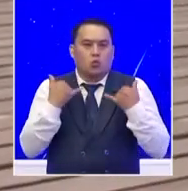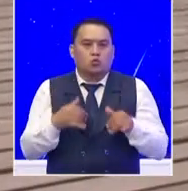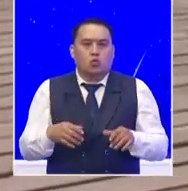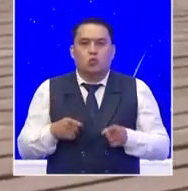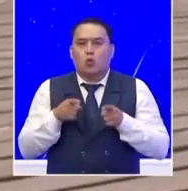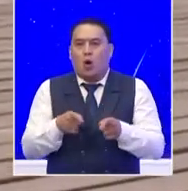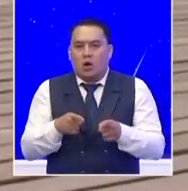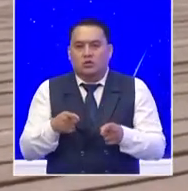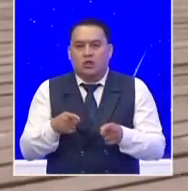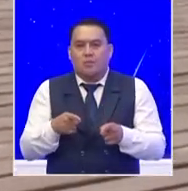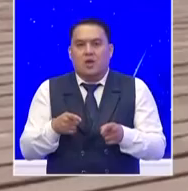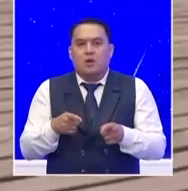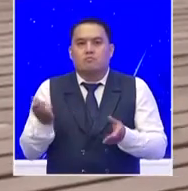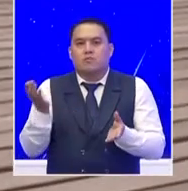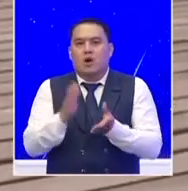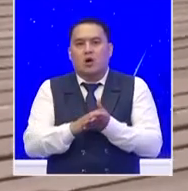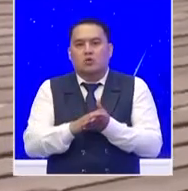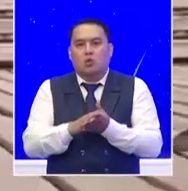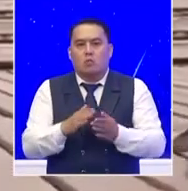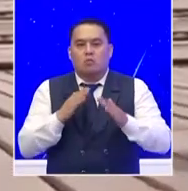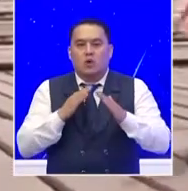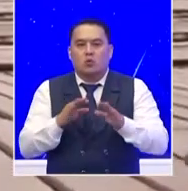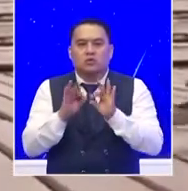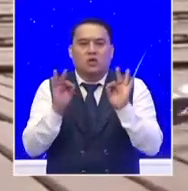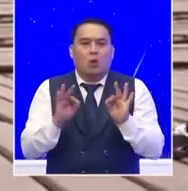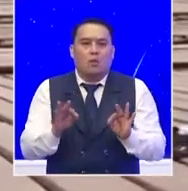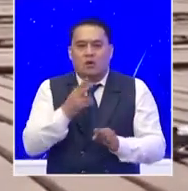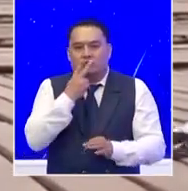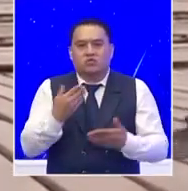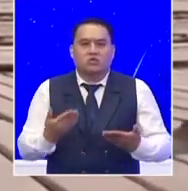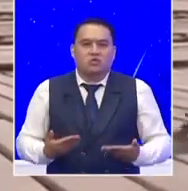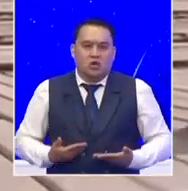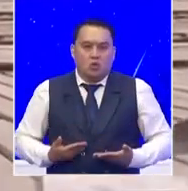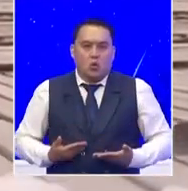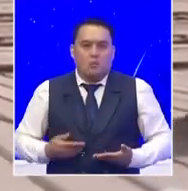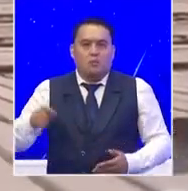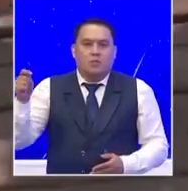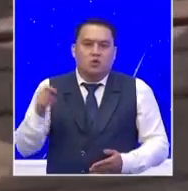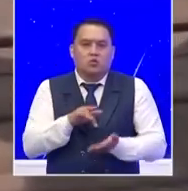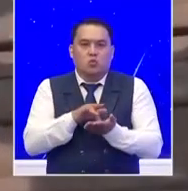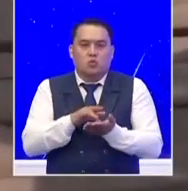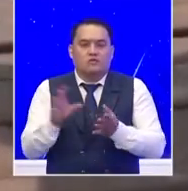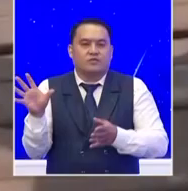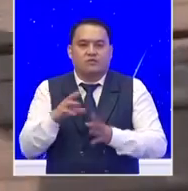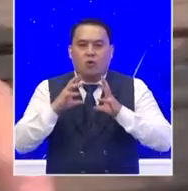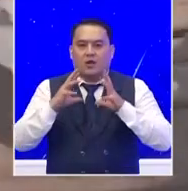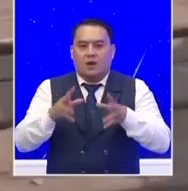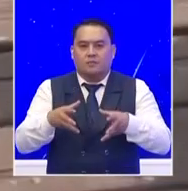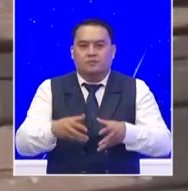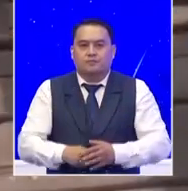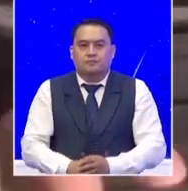пугающей одновременно. Познакомиться с культовым боевым искусством и понаблюдать за жизнью монахов сюда приезжают туристы со всего мира.